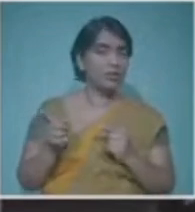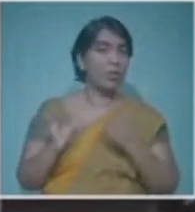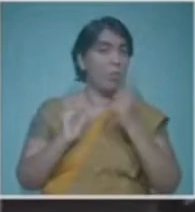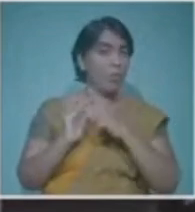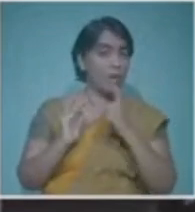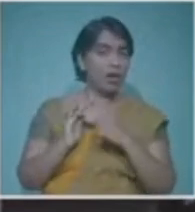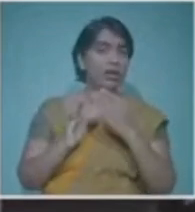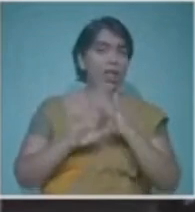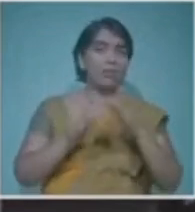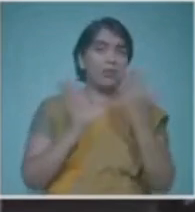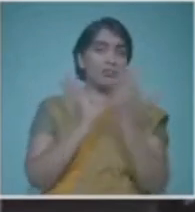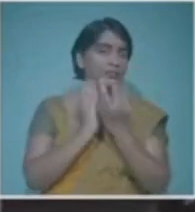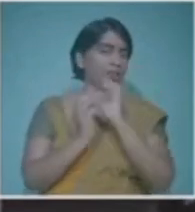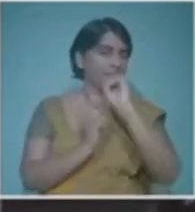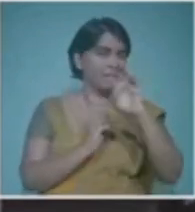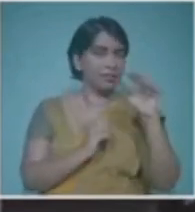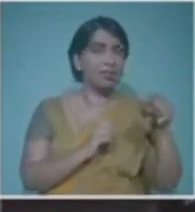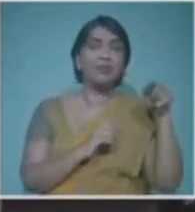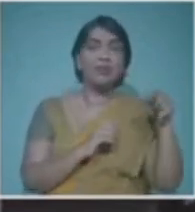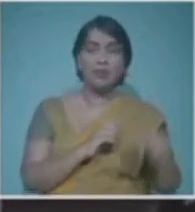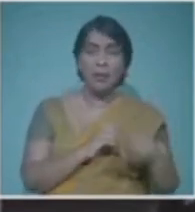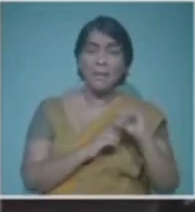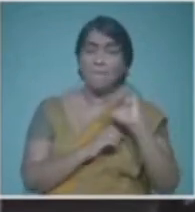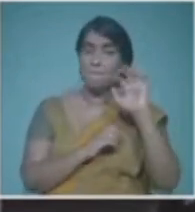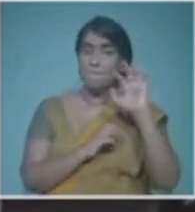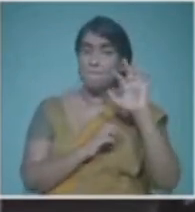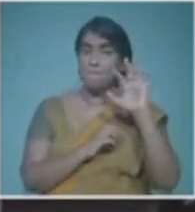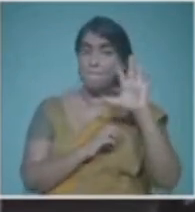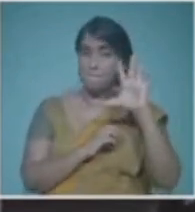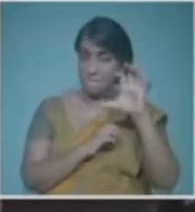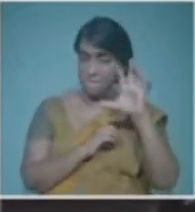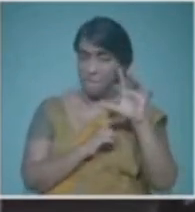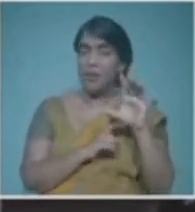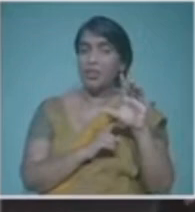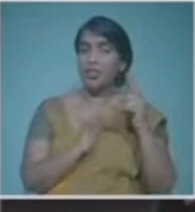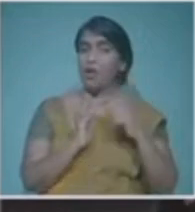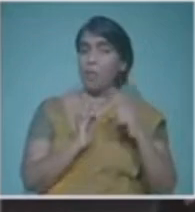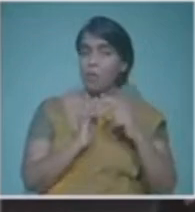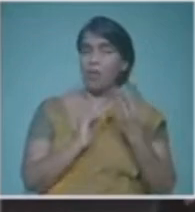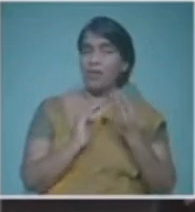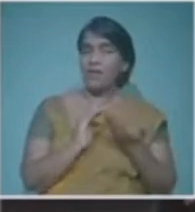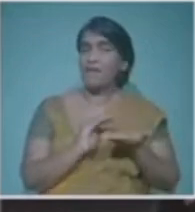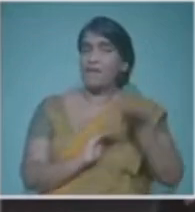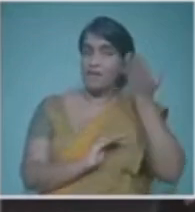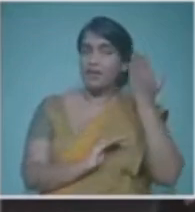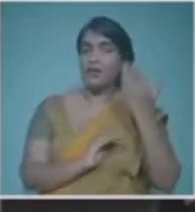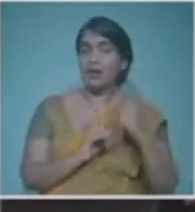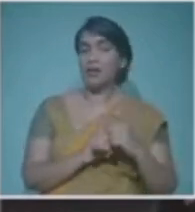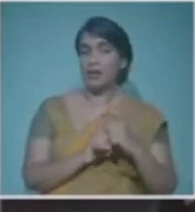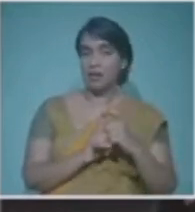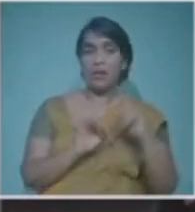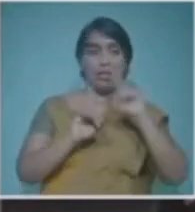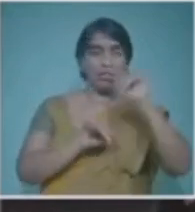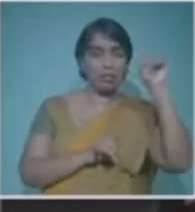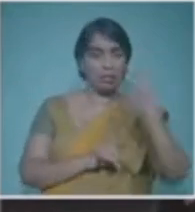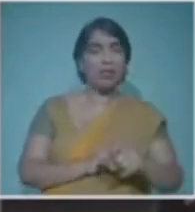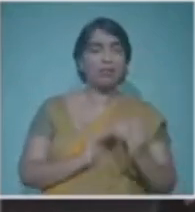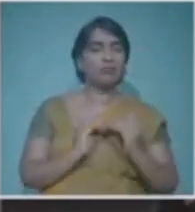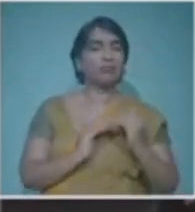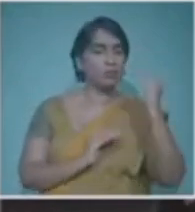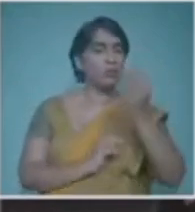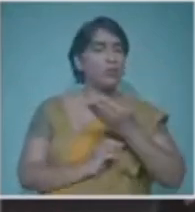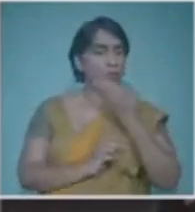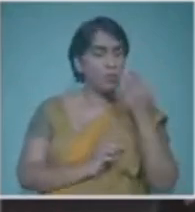තමයි මහපොළ ශිෂ්‍යත්වය දෙන්නේ එතකොට එහෙමනම් අද 5000 තව ඒ පොලිය මත වැඩි කිරීමේ හැකියාවක් දෙගුණයක් කිරීමේ 10000 කිරීමේ හැකියාවක්